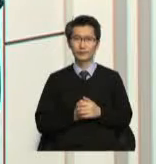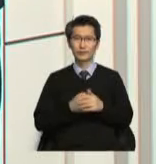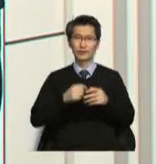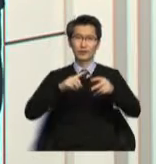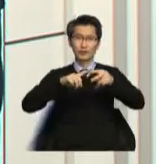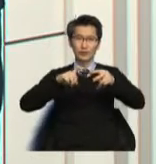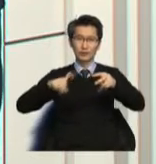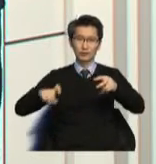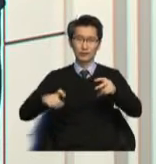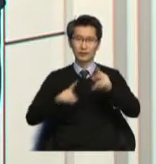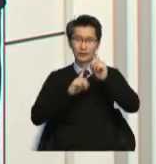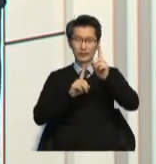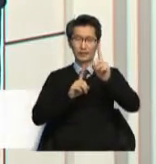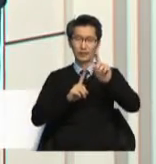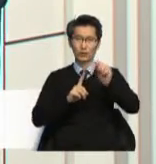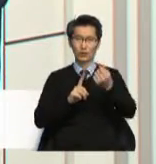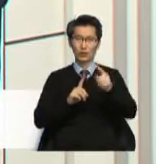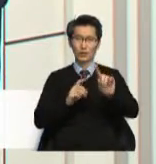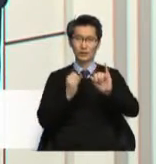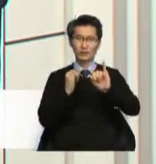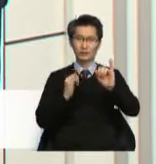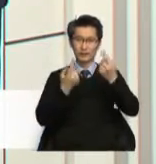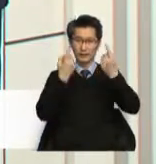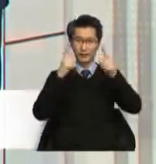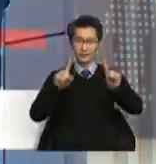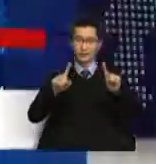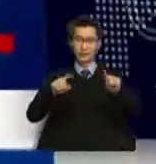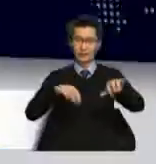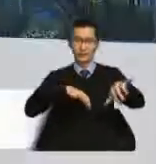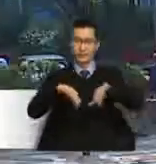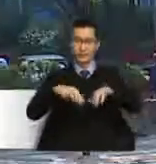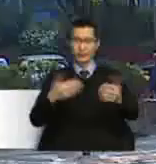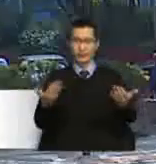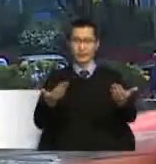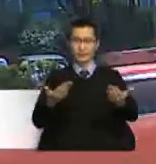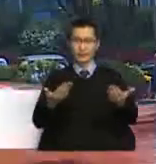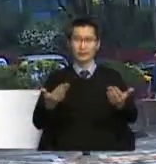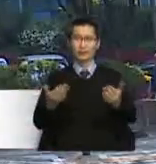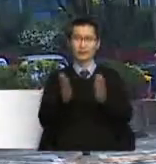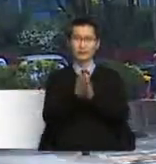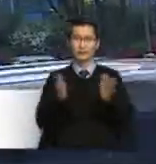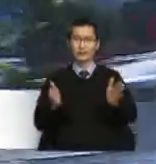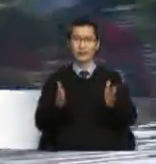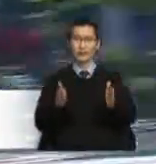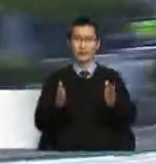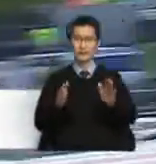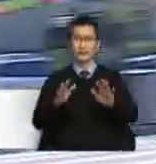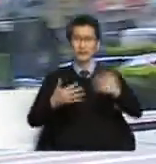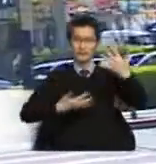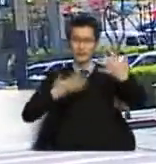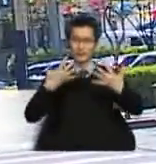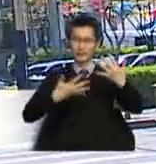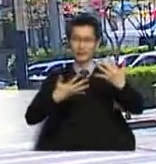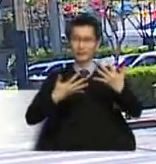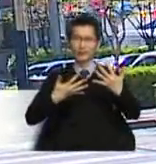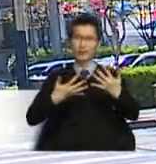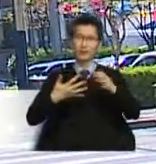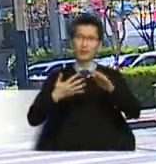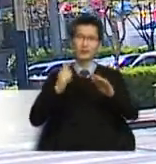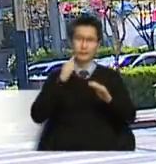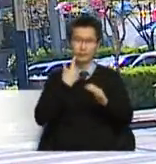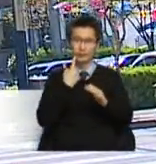서대문구 가 이화여대와 함께 캠퍼스 타운 조성 사업을 추진합니다 패션과 뷰티 등 라이프스타일 분야의